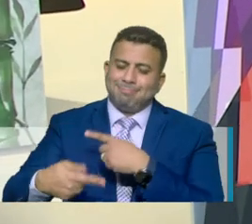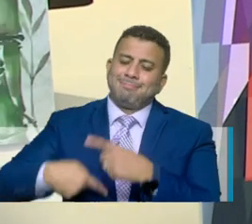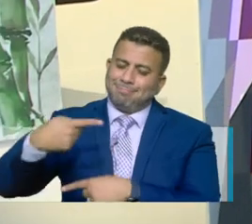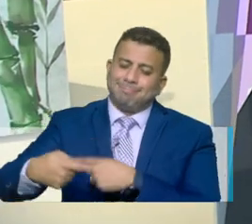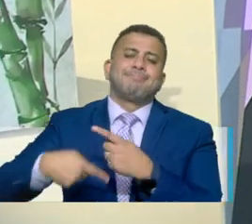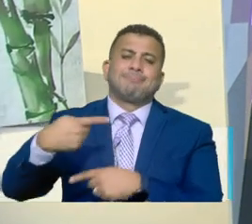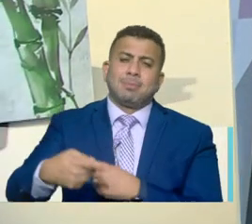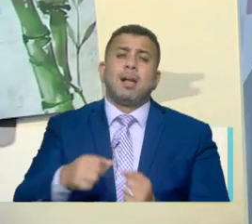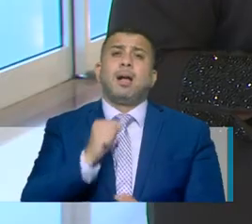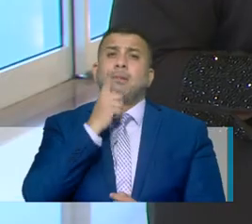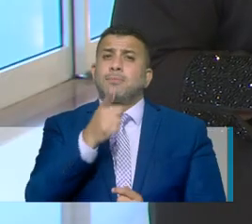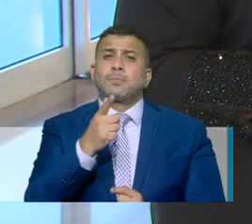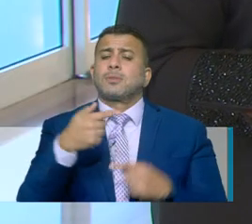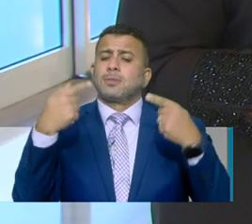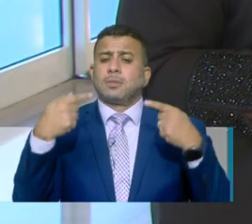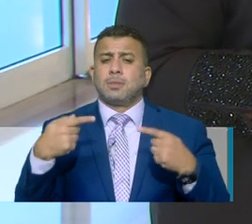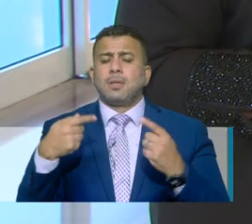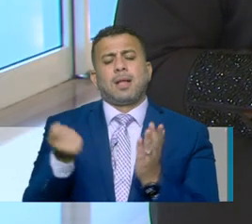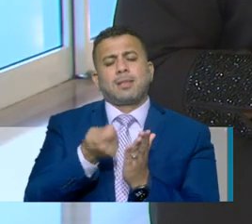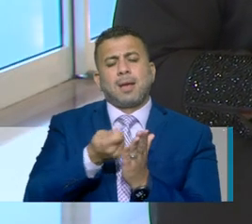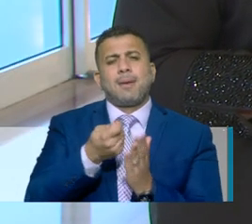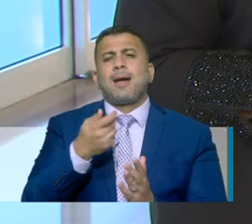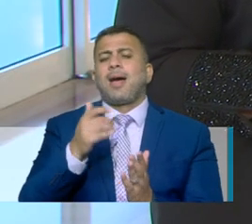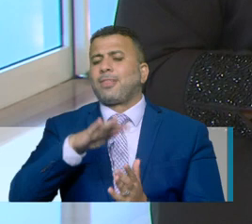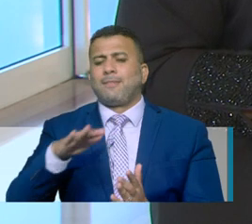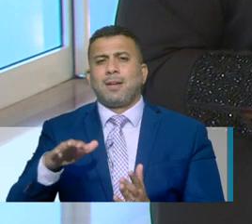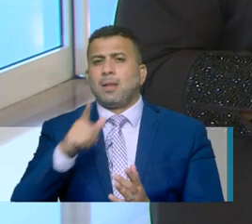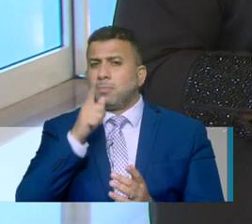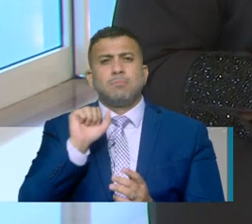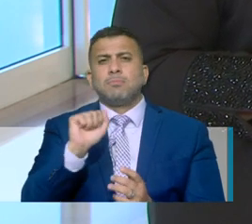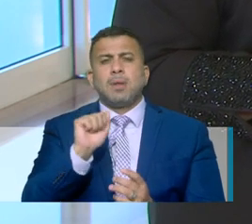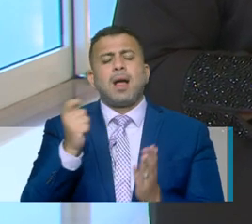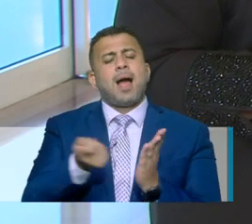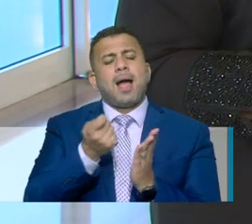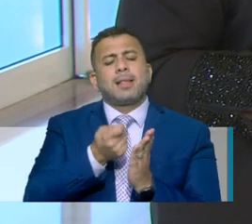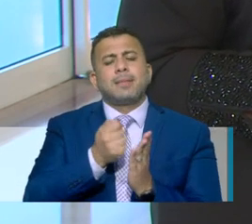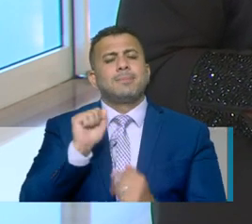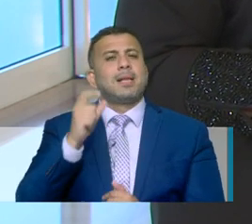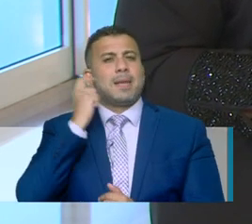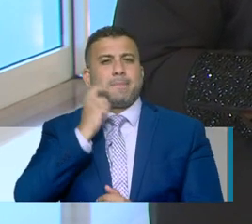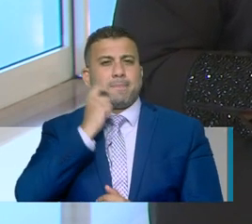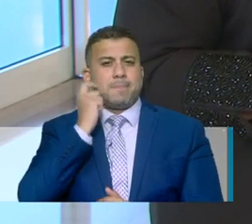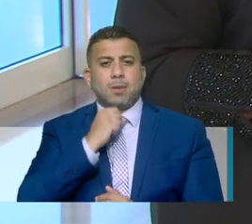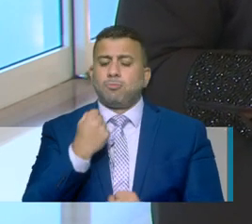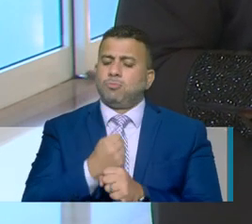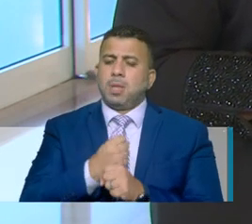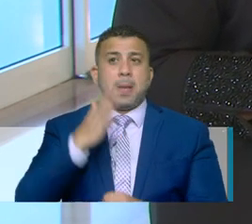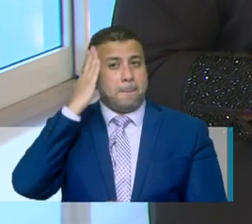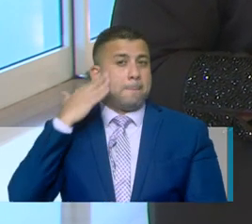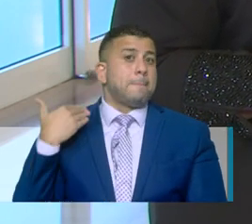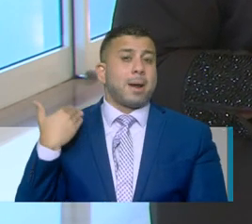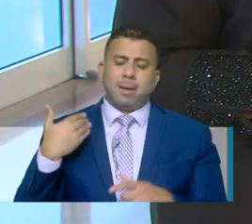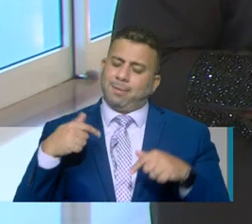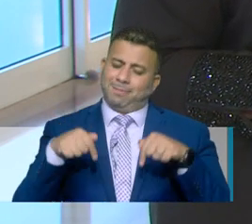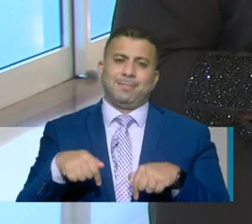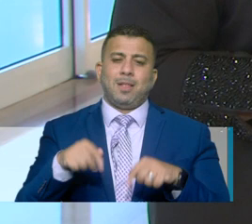الإبداع الشعري والقصصي وأدب الطفل، قراءات تقدم الواقع الأدبي الإماراتي وجهود المرأة فيه هنا